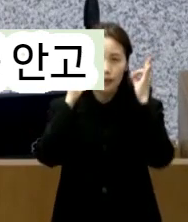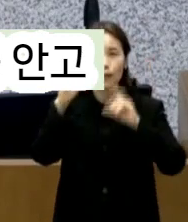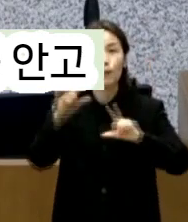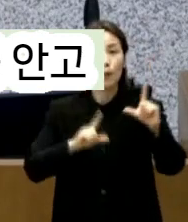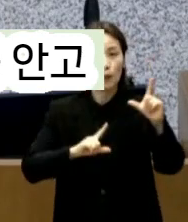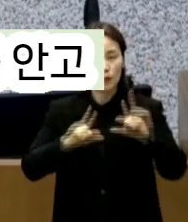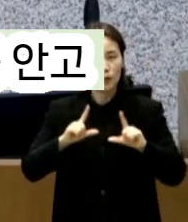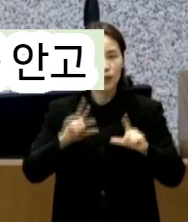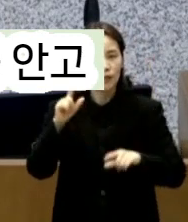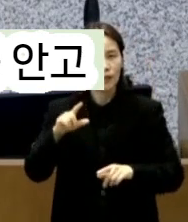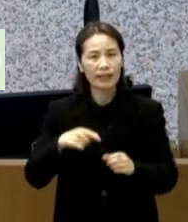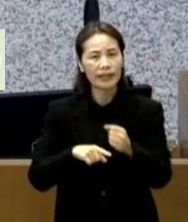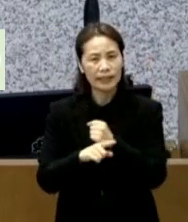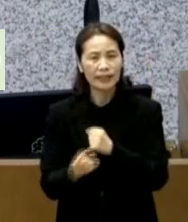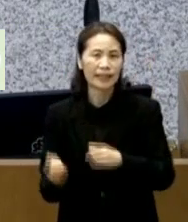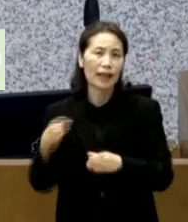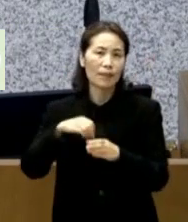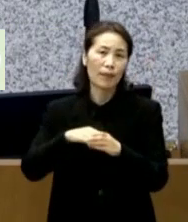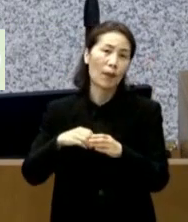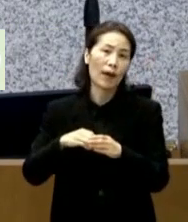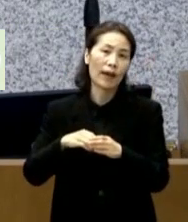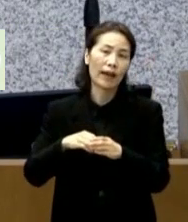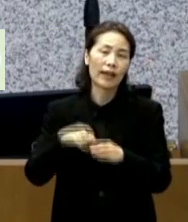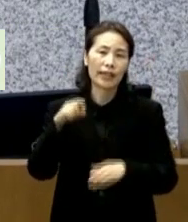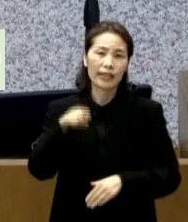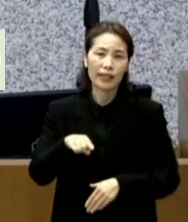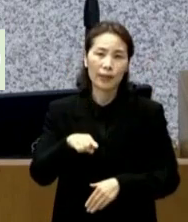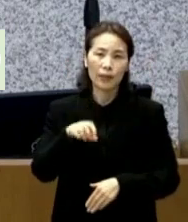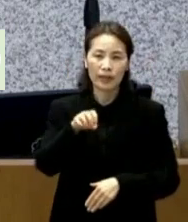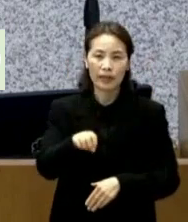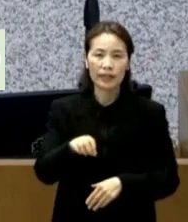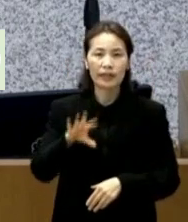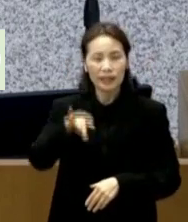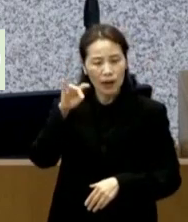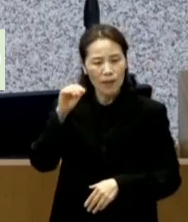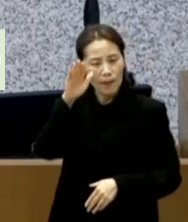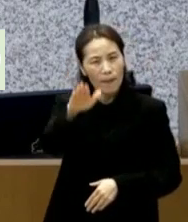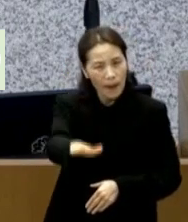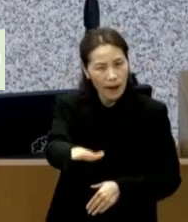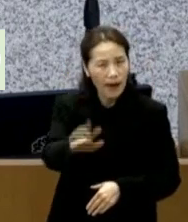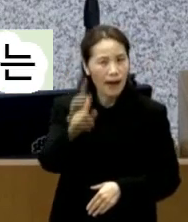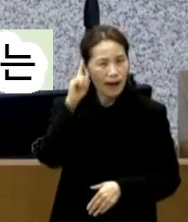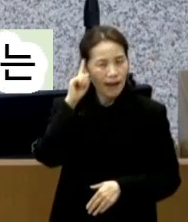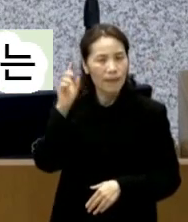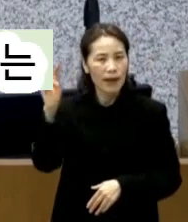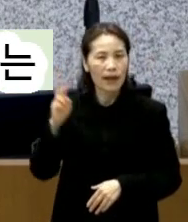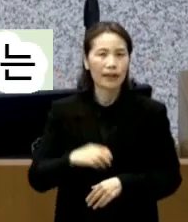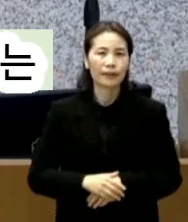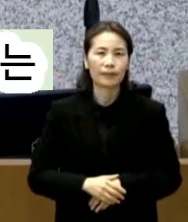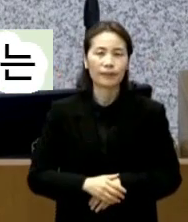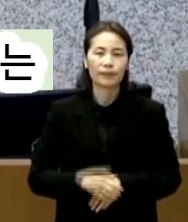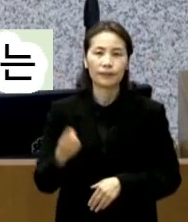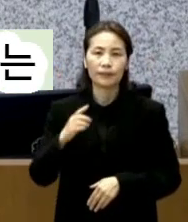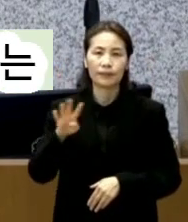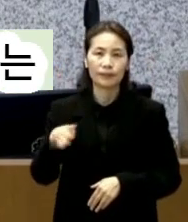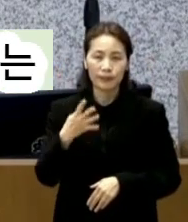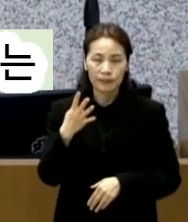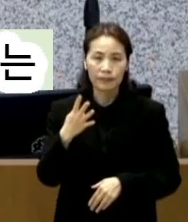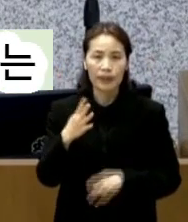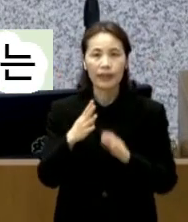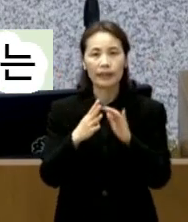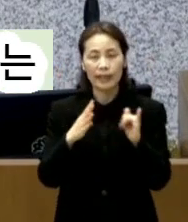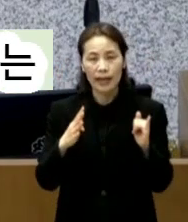간절함과 열의를 안고 이곳 민의 정당에 발을 내디뎠을 것입니다. 1,400만 도민의 민생을